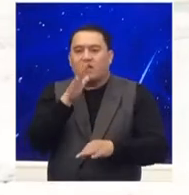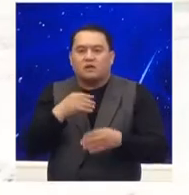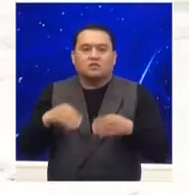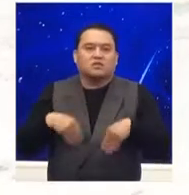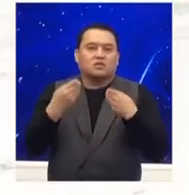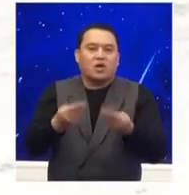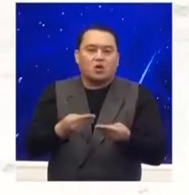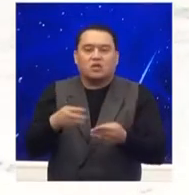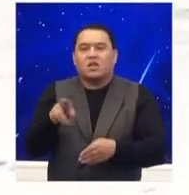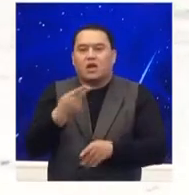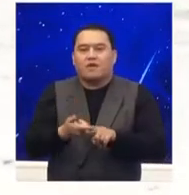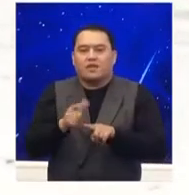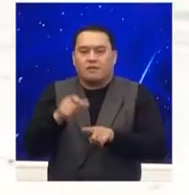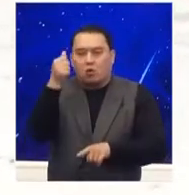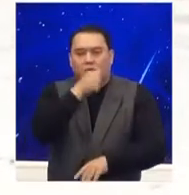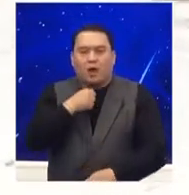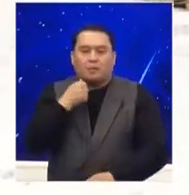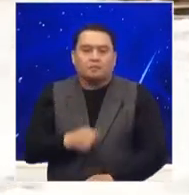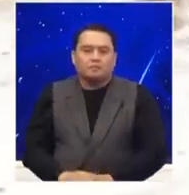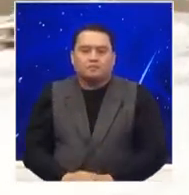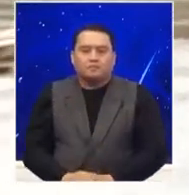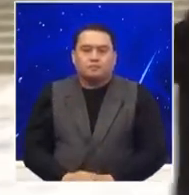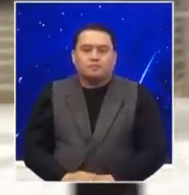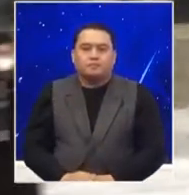объекта планируется в декабре этого года.